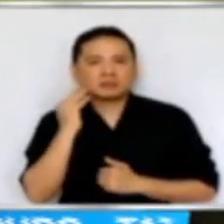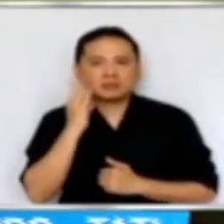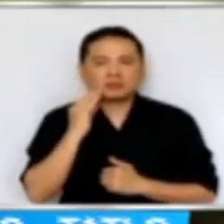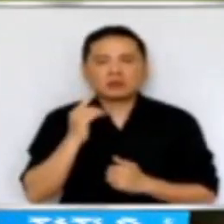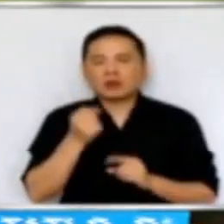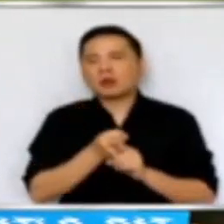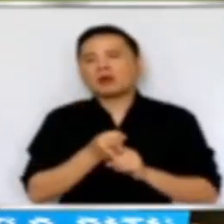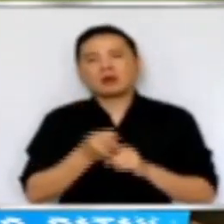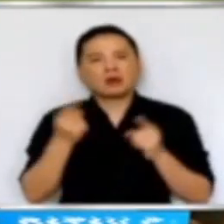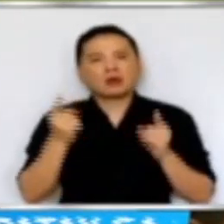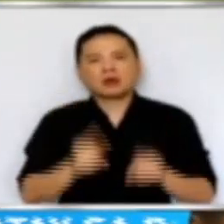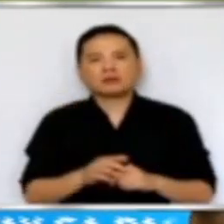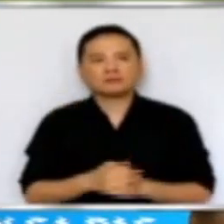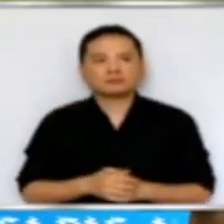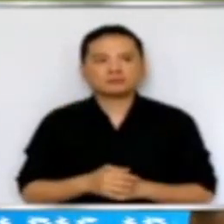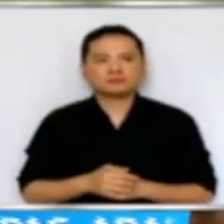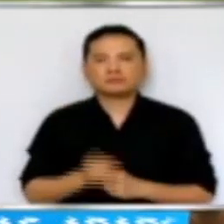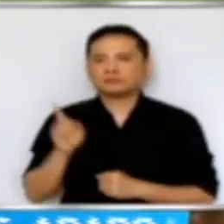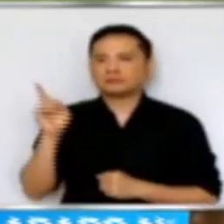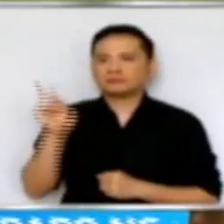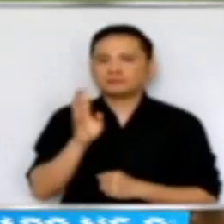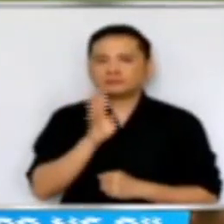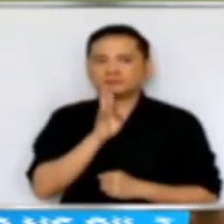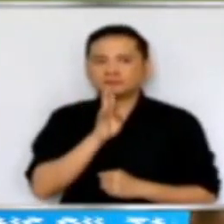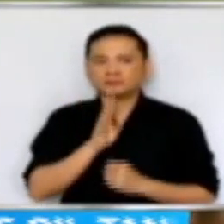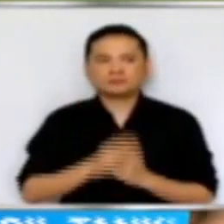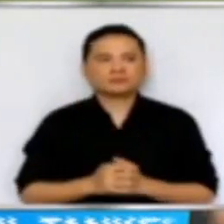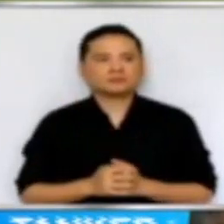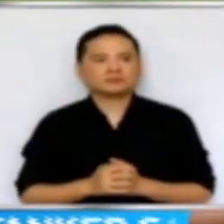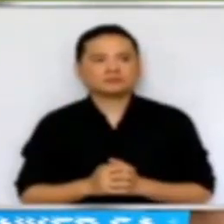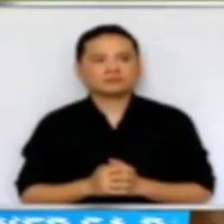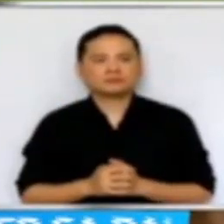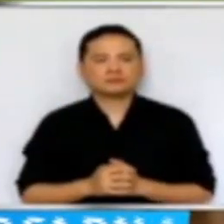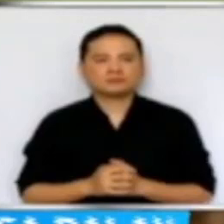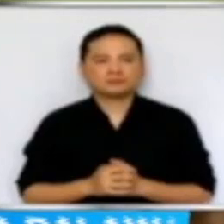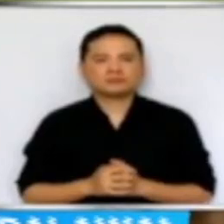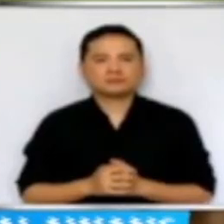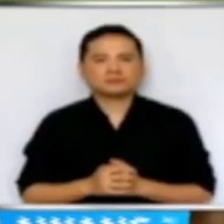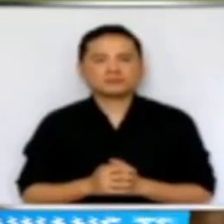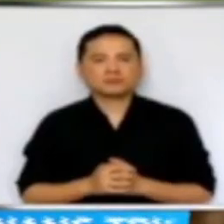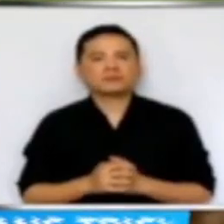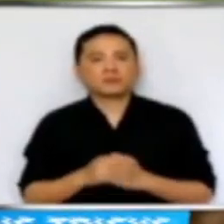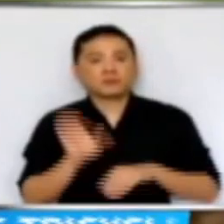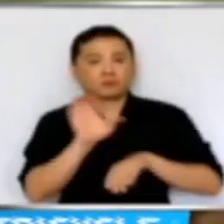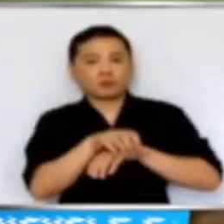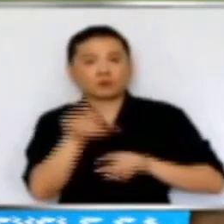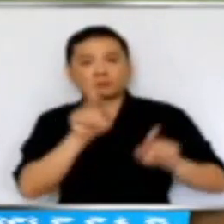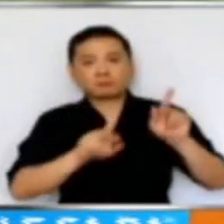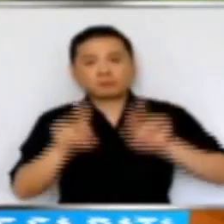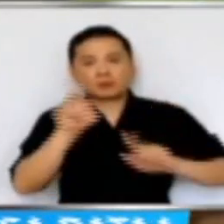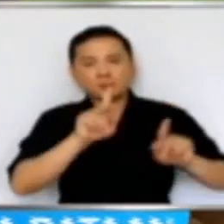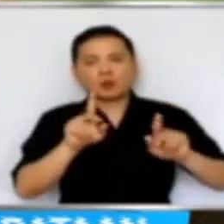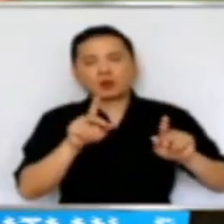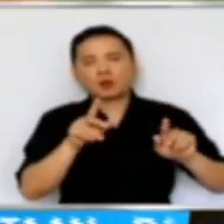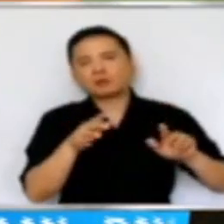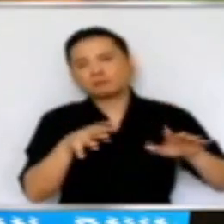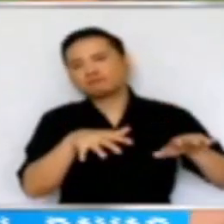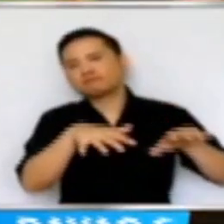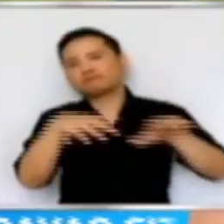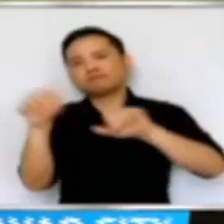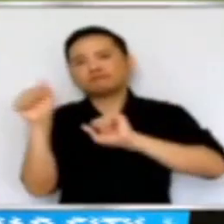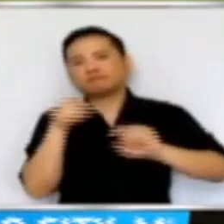lang. Nagpasirin mi dito. Nag-force good ang mga tao. Nag-recorida na ang atong taga-barangay. As per advice sa ato ang kapitan,